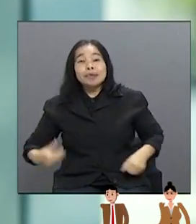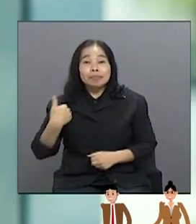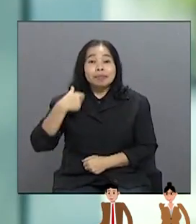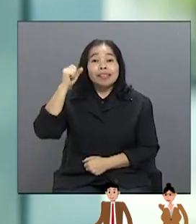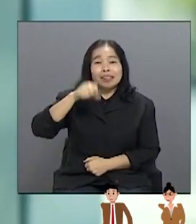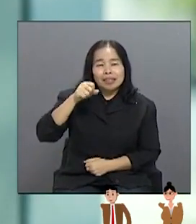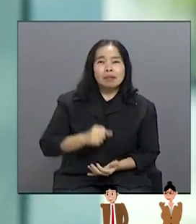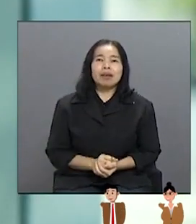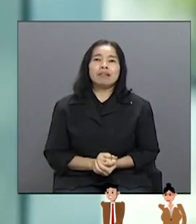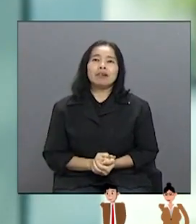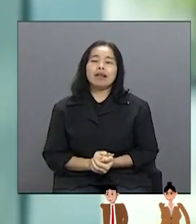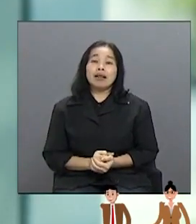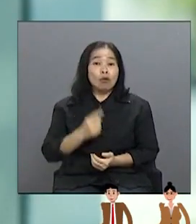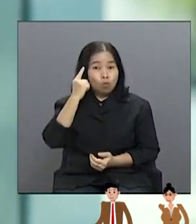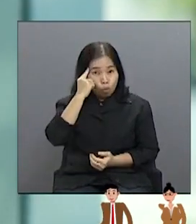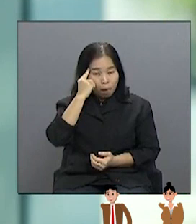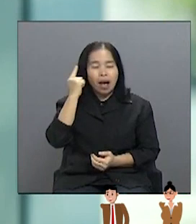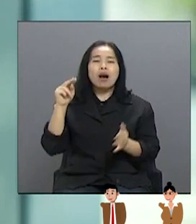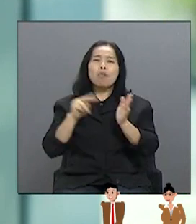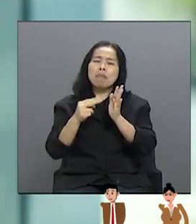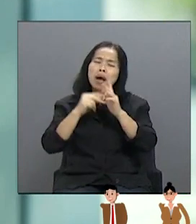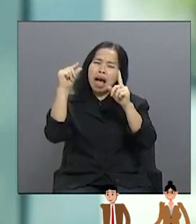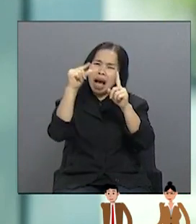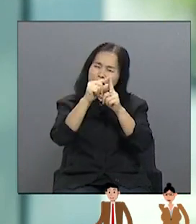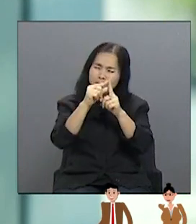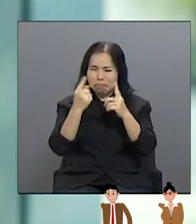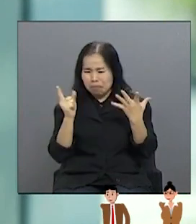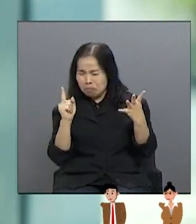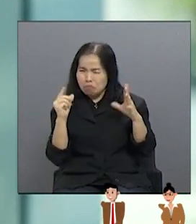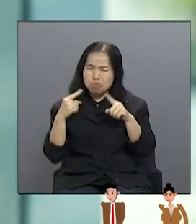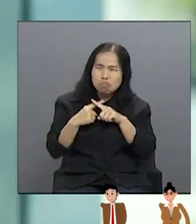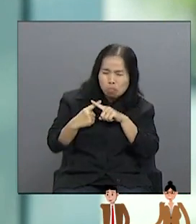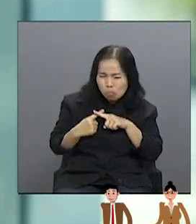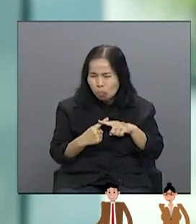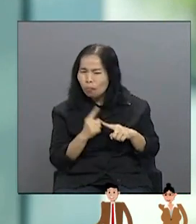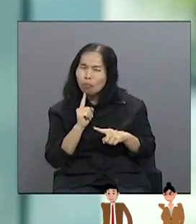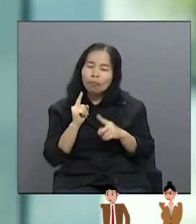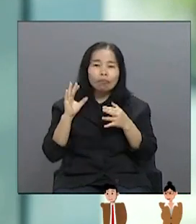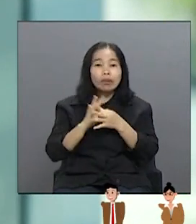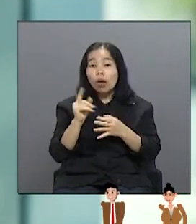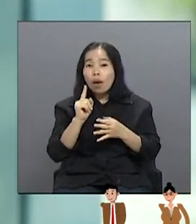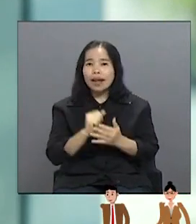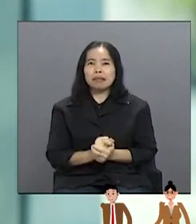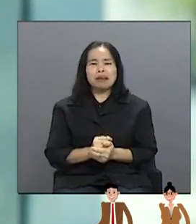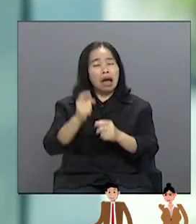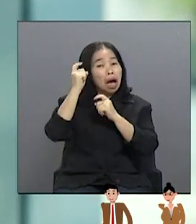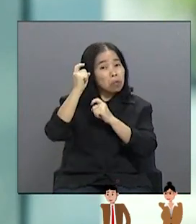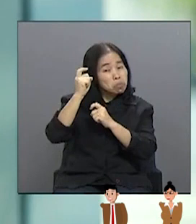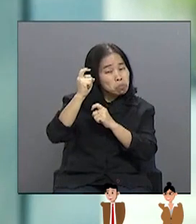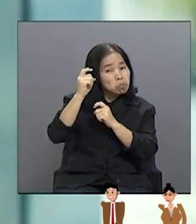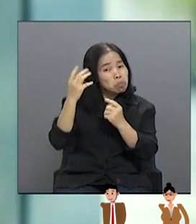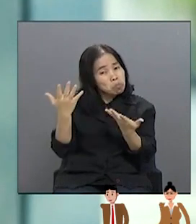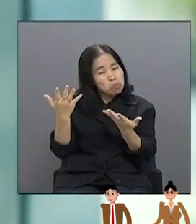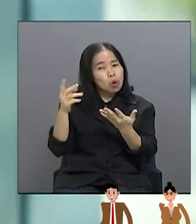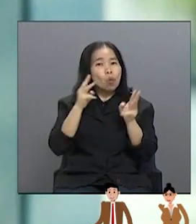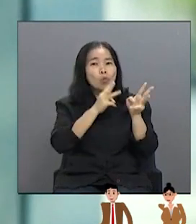ำว่า trigger point คำนี้มันคืออะไรนะคะแล้วมันเกี่ยวข้องกับอาการเหล่านี้อย่างไรบ้างนะคะอันตรายแค่ไหนมีวิธี